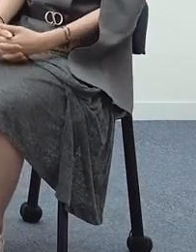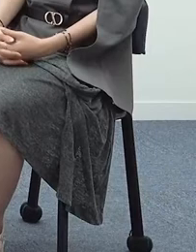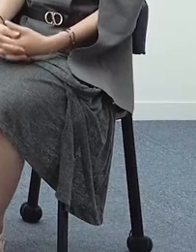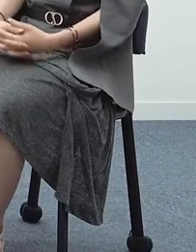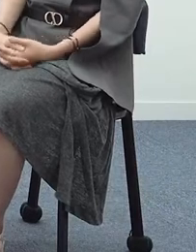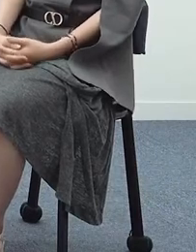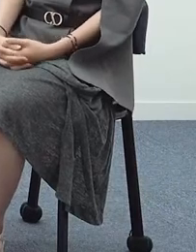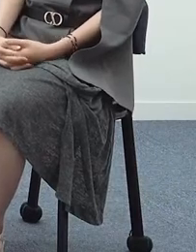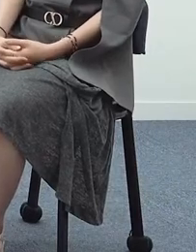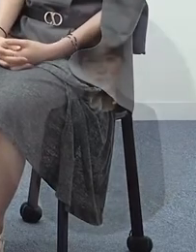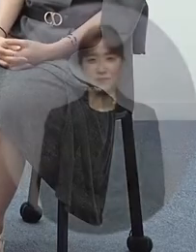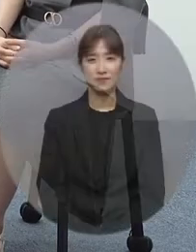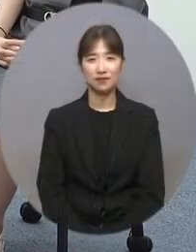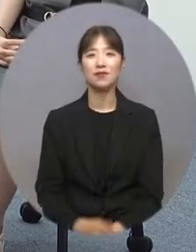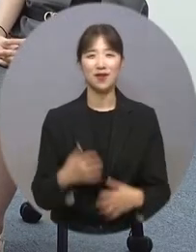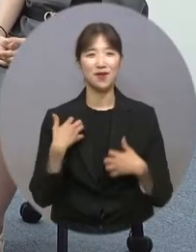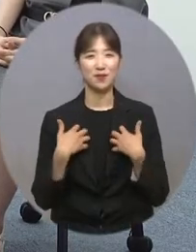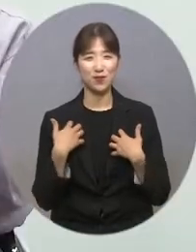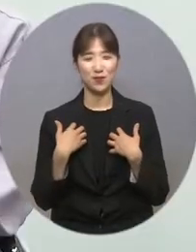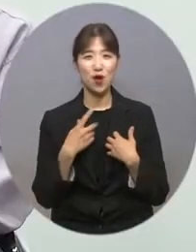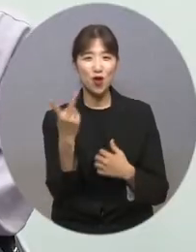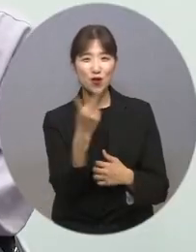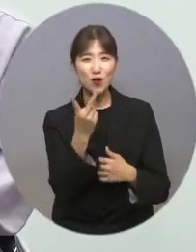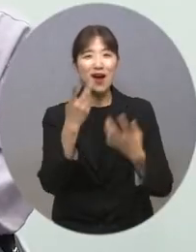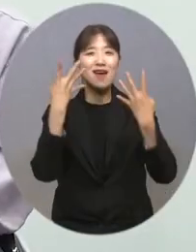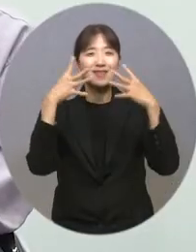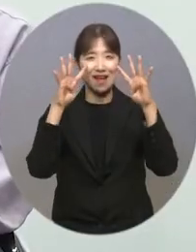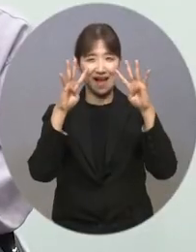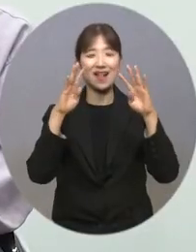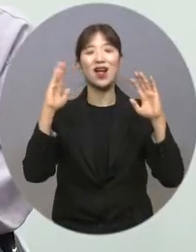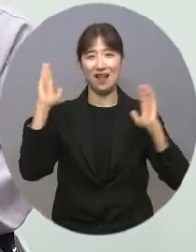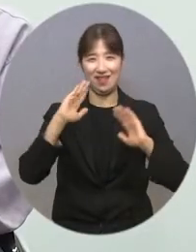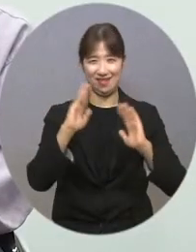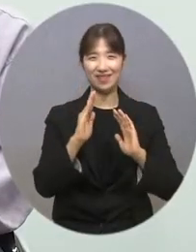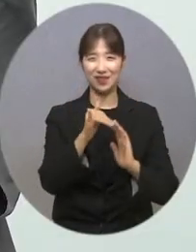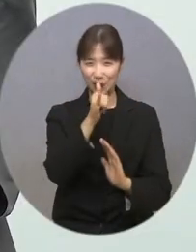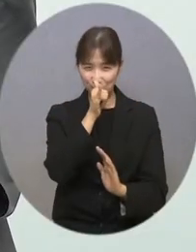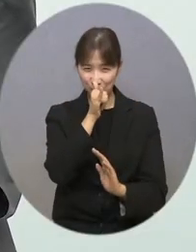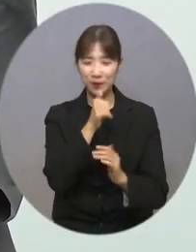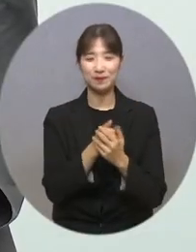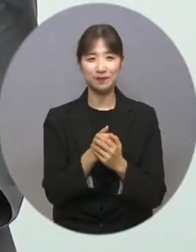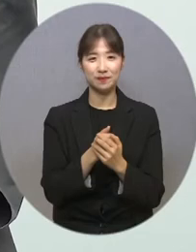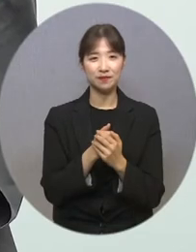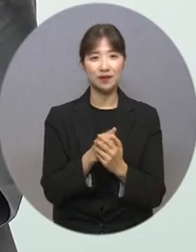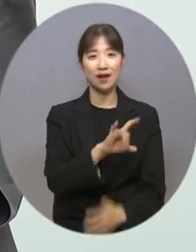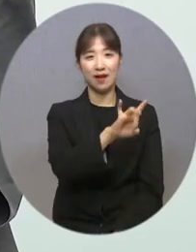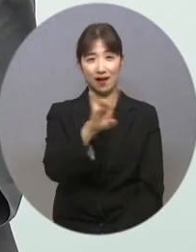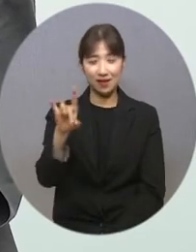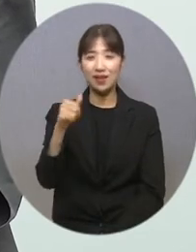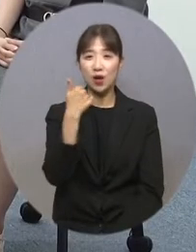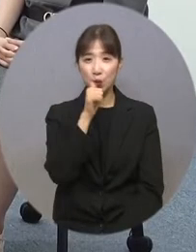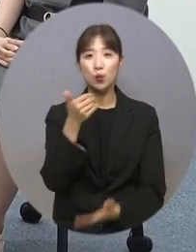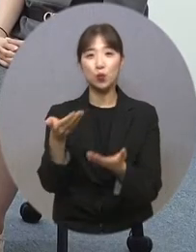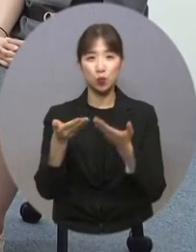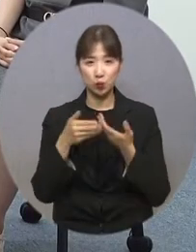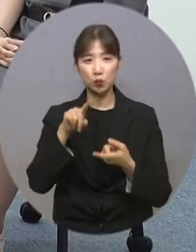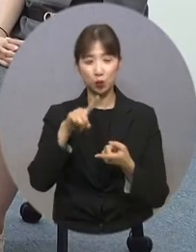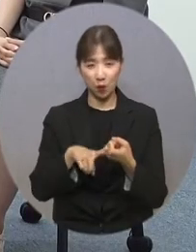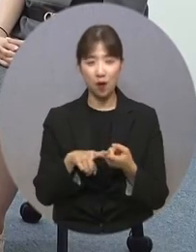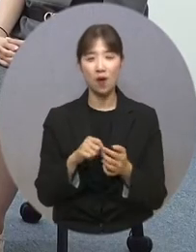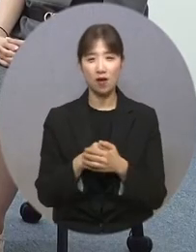오늘 2분의 4학년 학생이 같이 하고 계시네요 일단 뭐 지금 속에 박자 해주셨지만